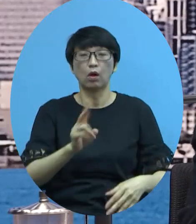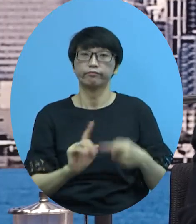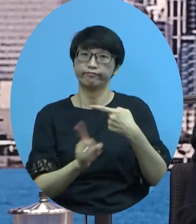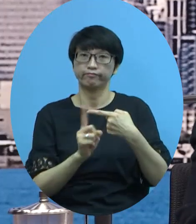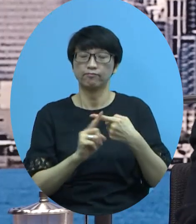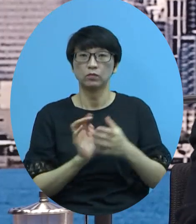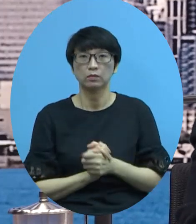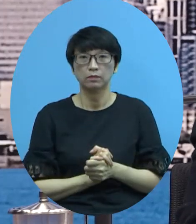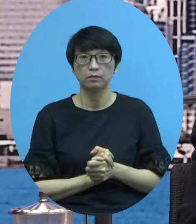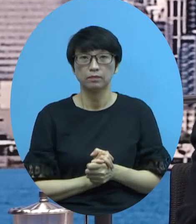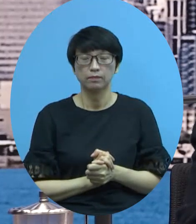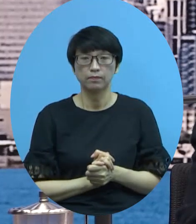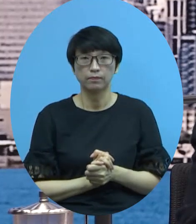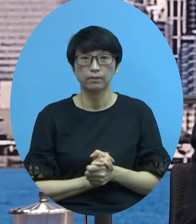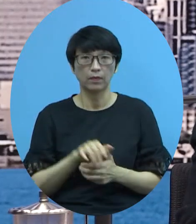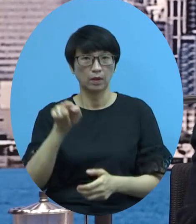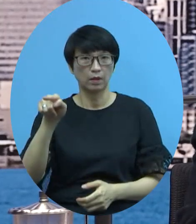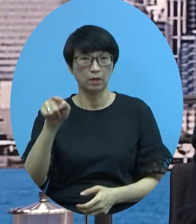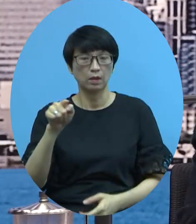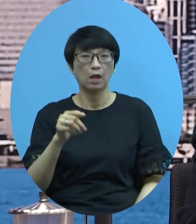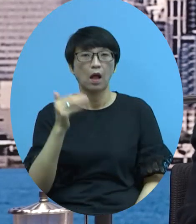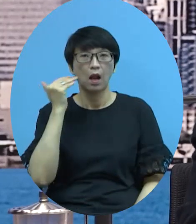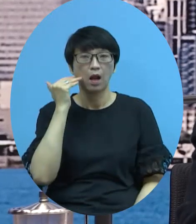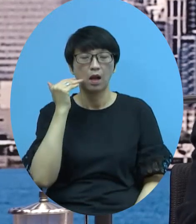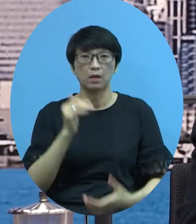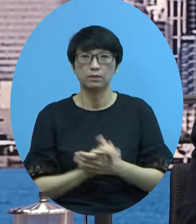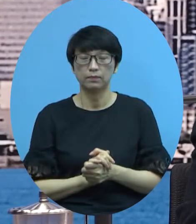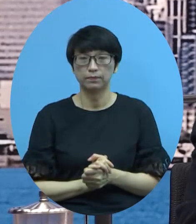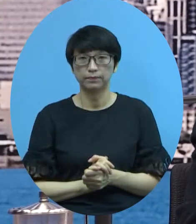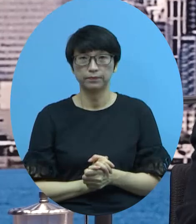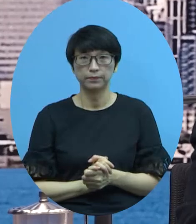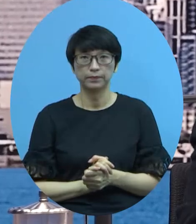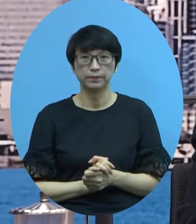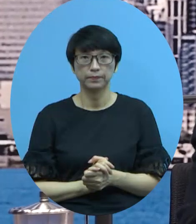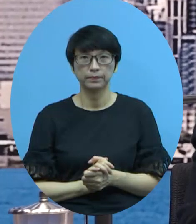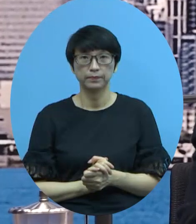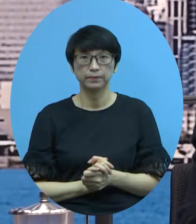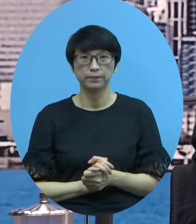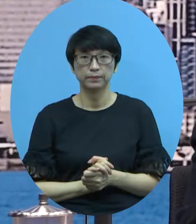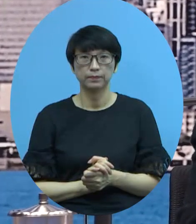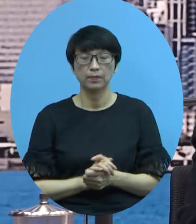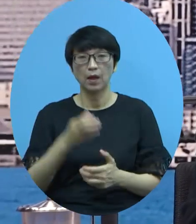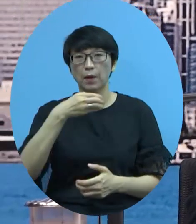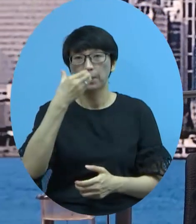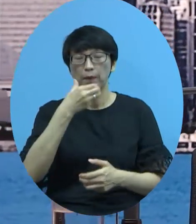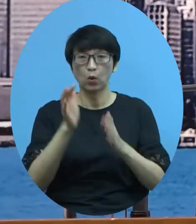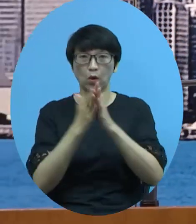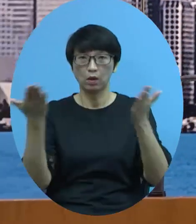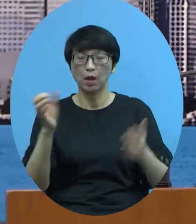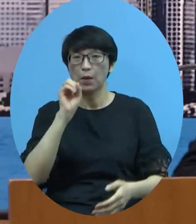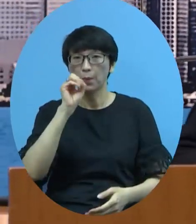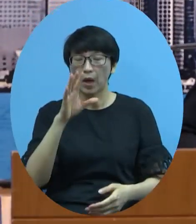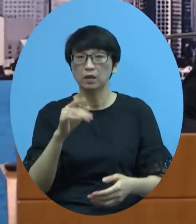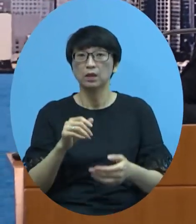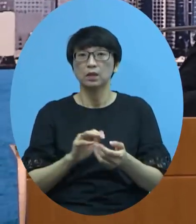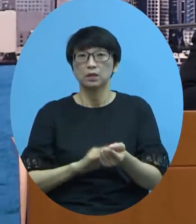下一位嗰邊顏色衫嗰位，海圖 嗰位。 各位好評，嗰日報想問翻黃醫生咧，